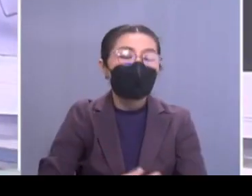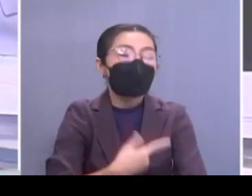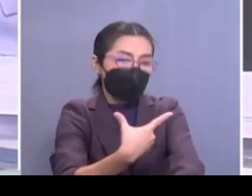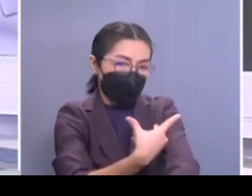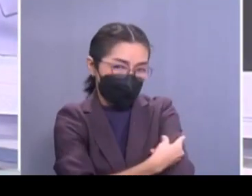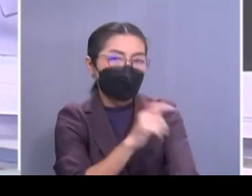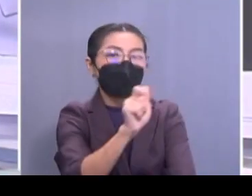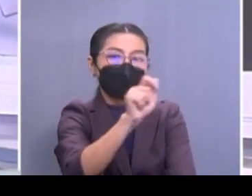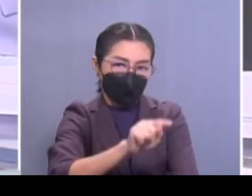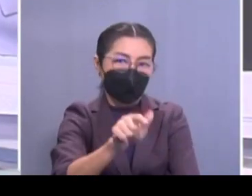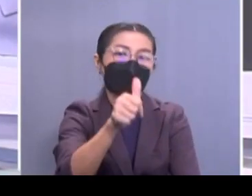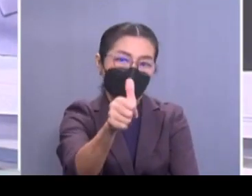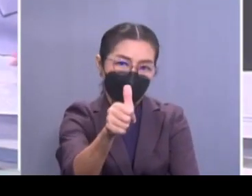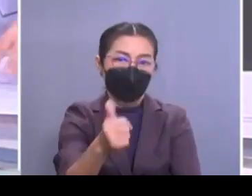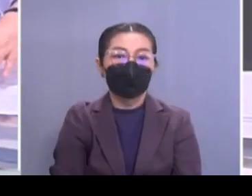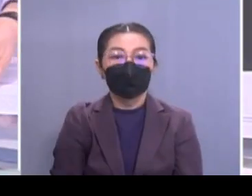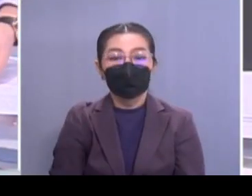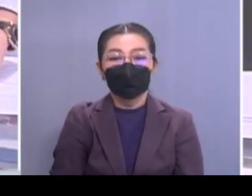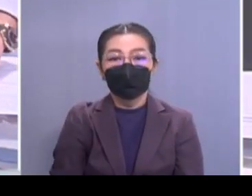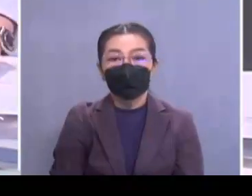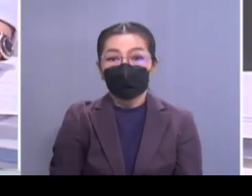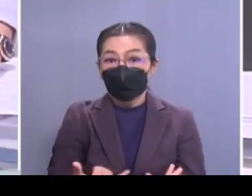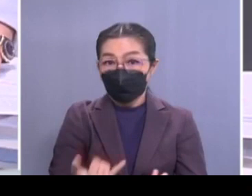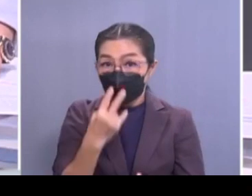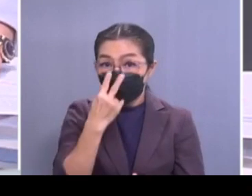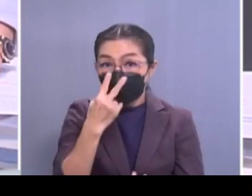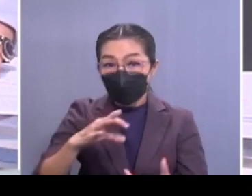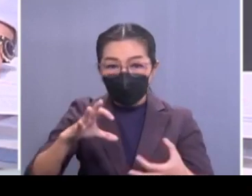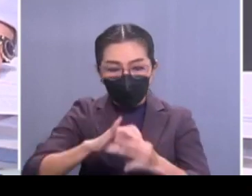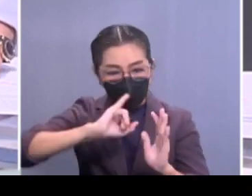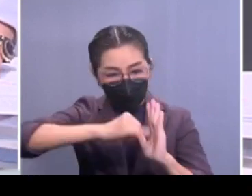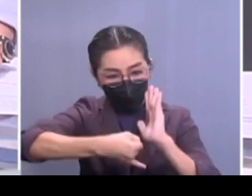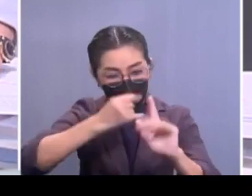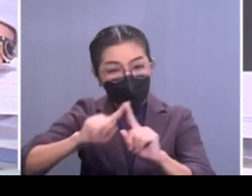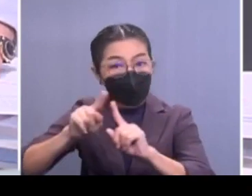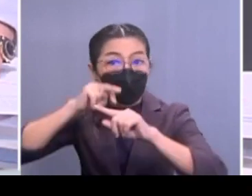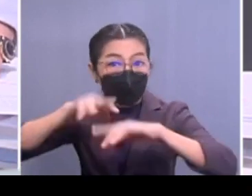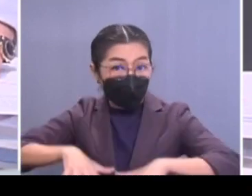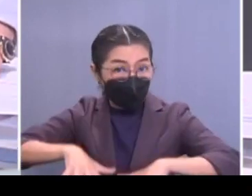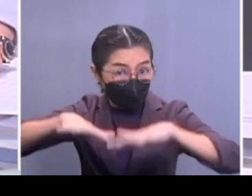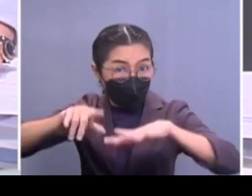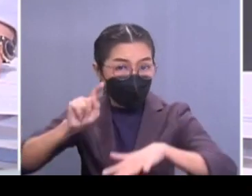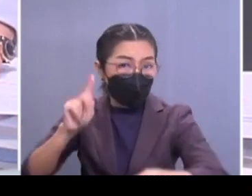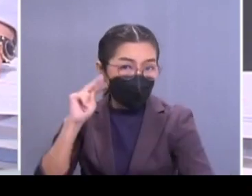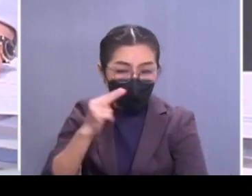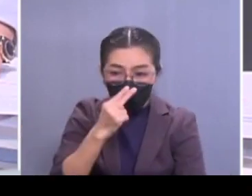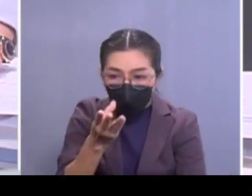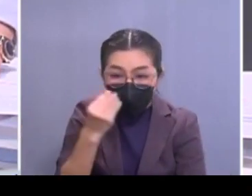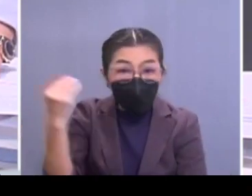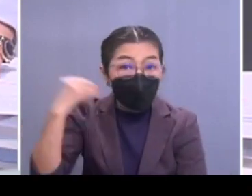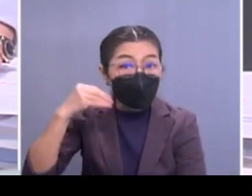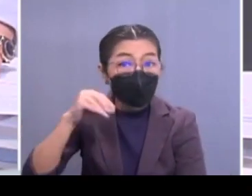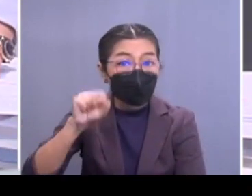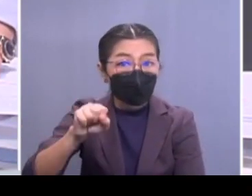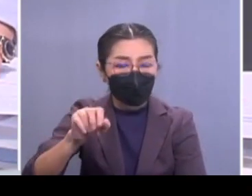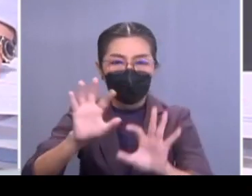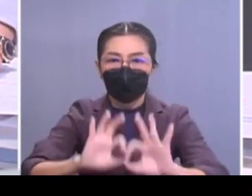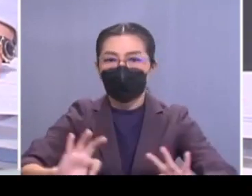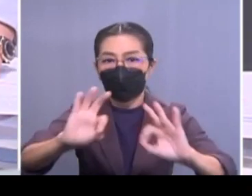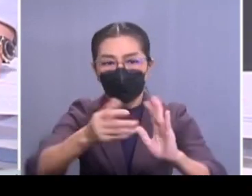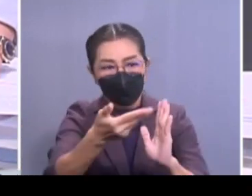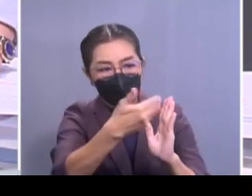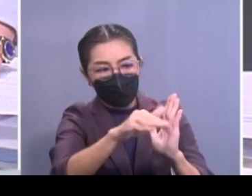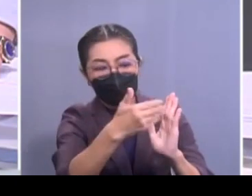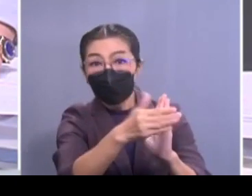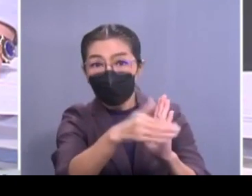อ่ะแน่นอนว่าสถานการณ์น้ำท่วมในหลายพื้นที่เนี่ยนะคะก็ยังคงต้องติดตามต่อเนื่องค่ะโดยเฉพาะอย่างยิ่งในพื้นที่แถบภาคอีสาน